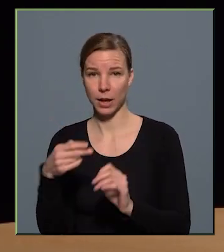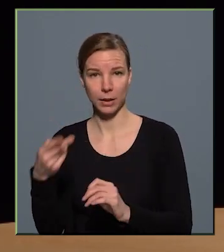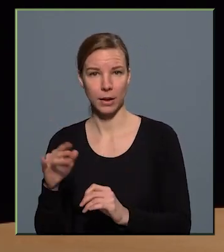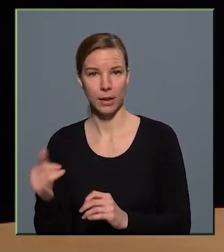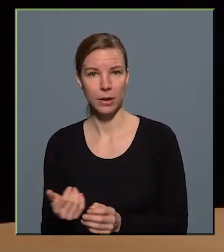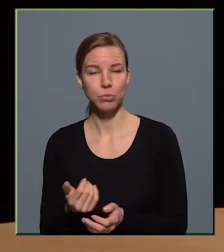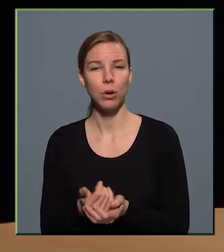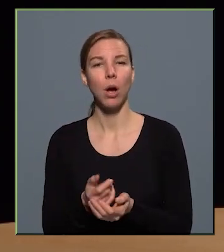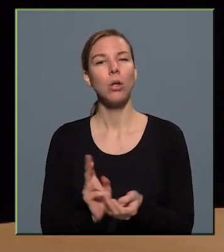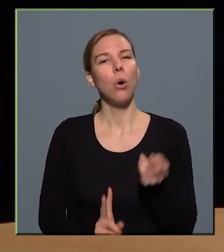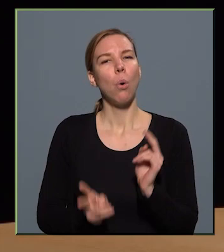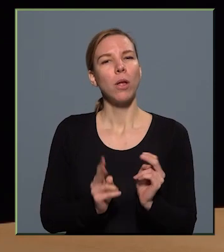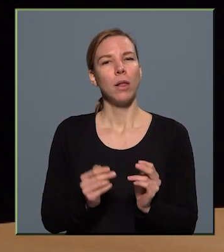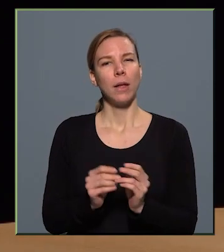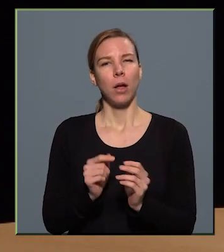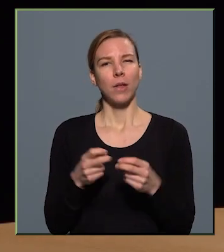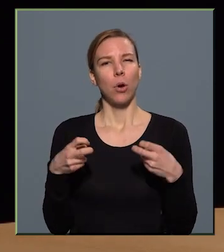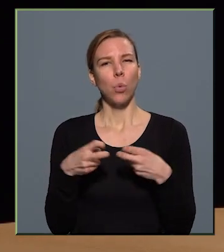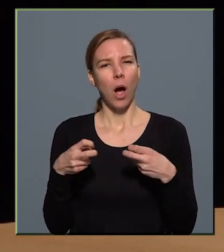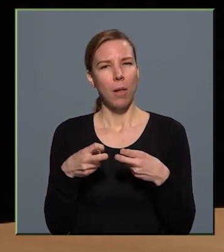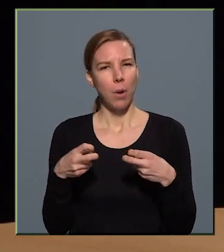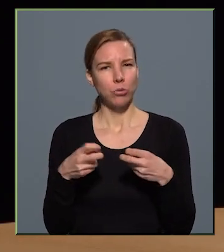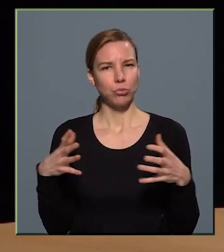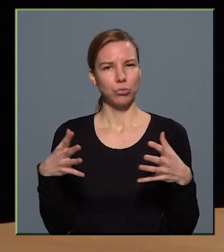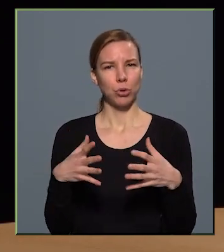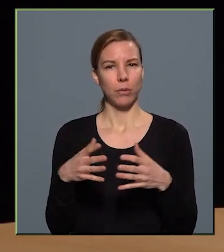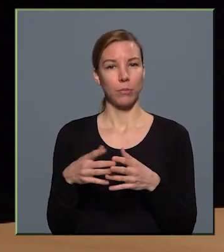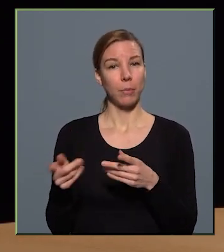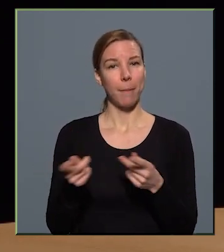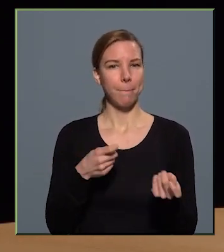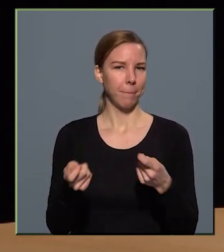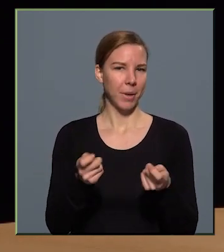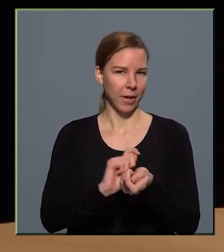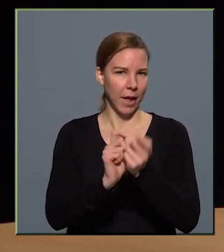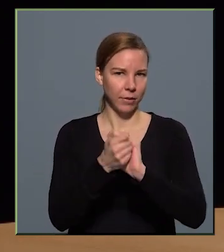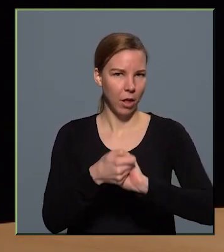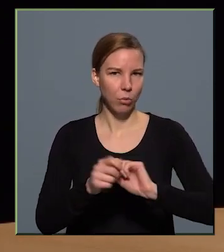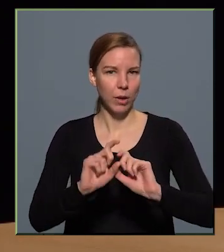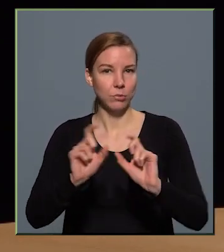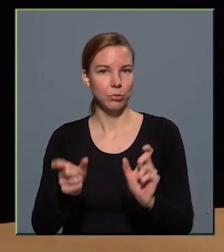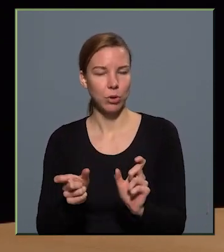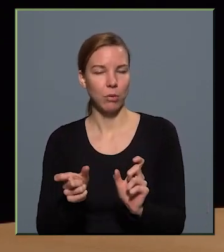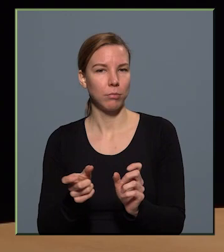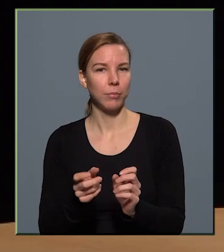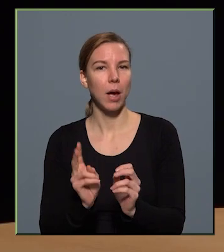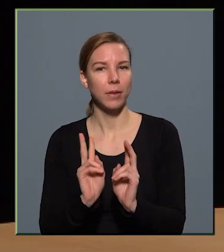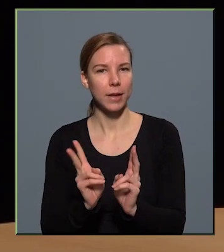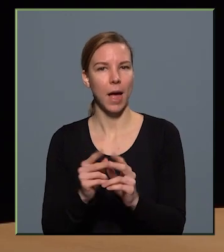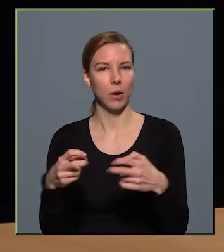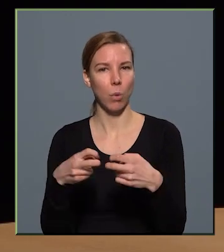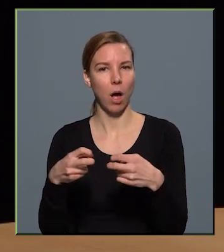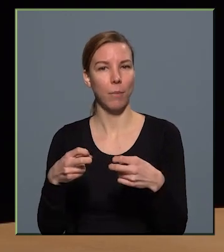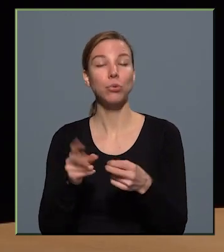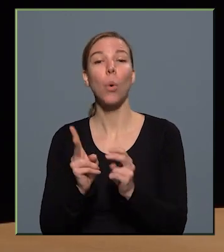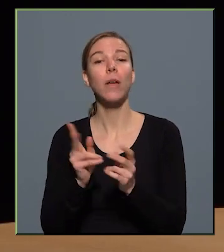hogyan lehet azt a fajta rugalmasságot, amit nyilván a piac átalakulása kér, hogyan lehet biztosítani a